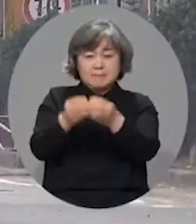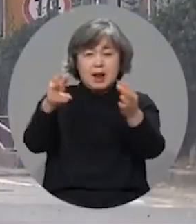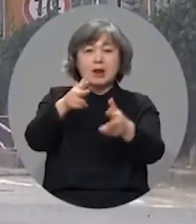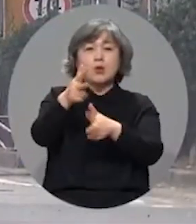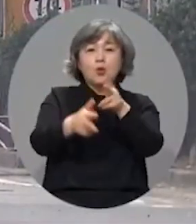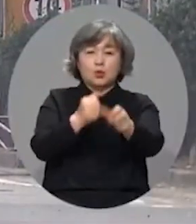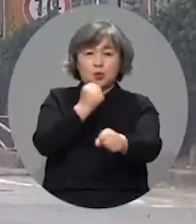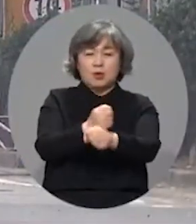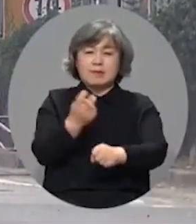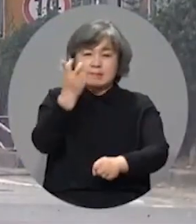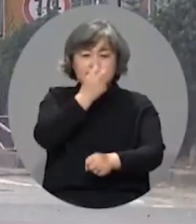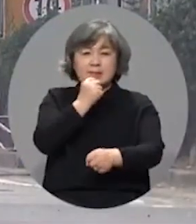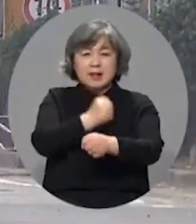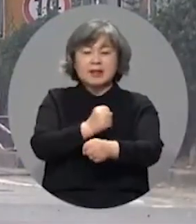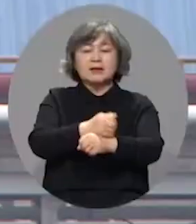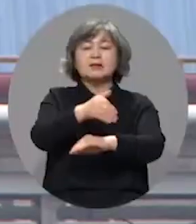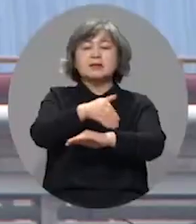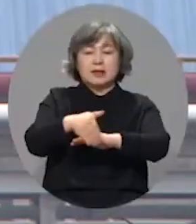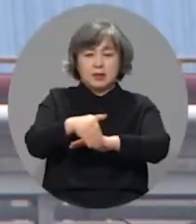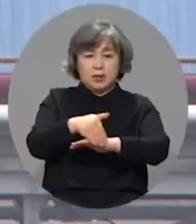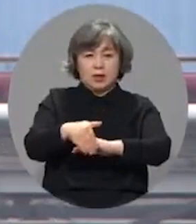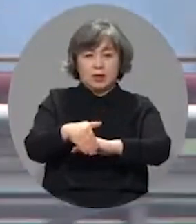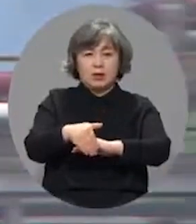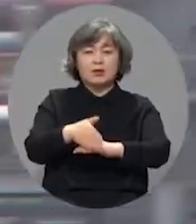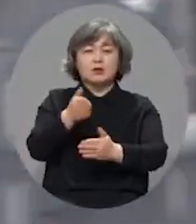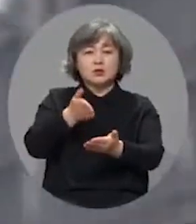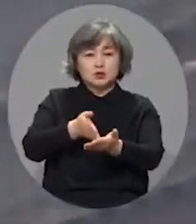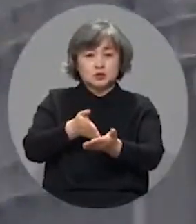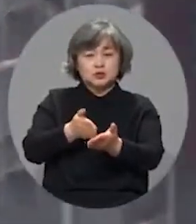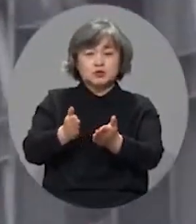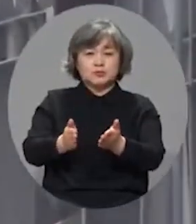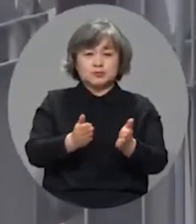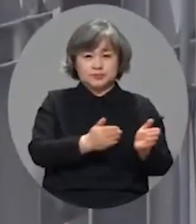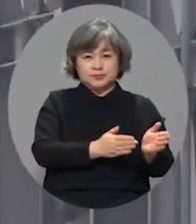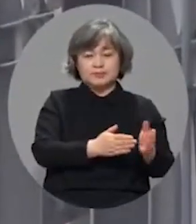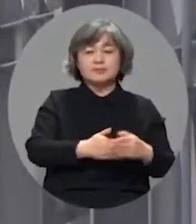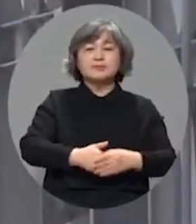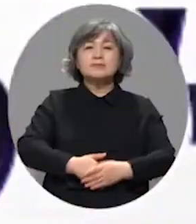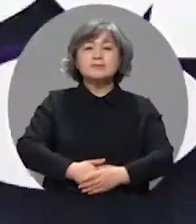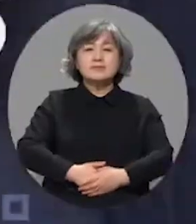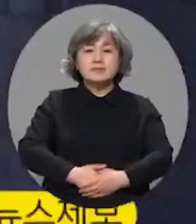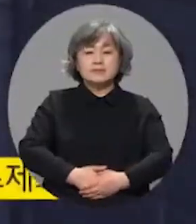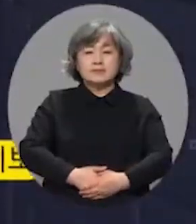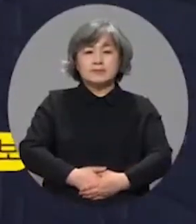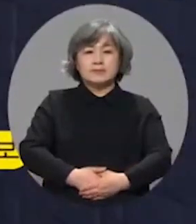사고가 난 공장을 점검한다는 계획입니다. MBC 뉴스 조수영입니다.